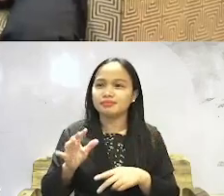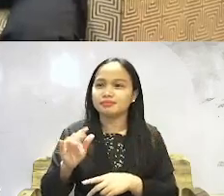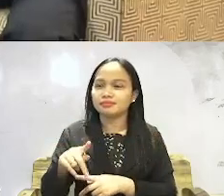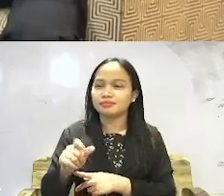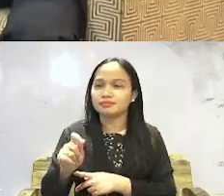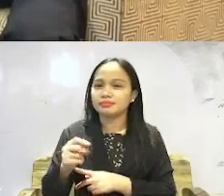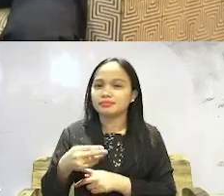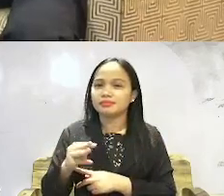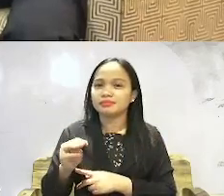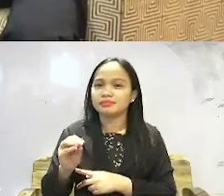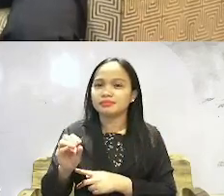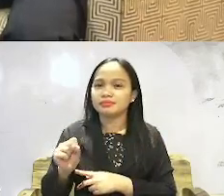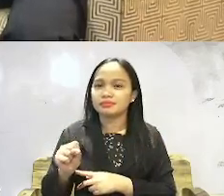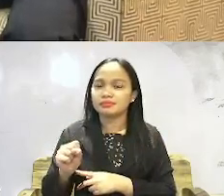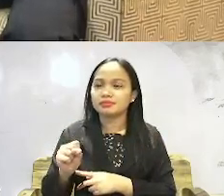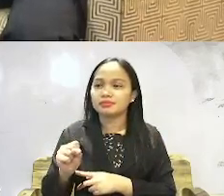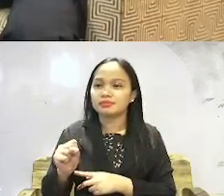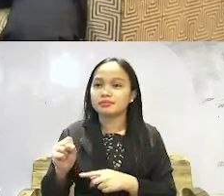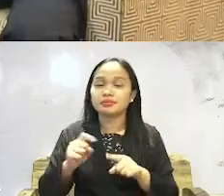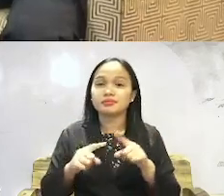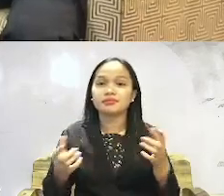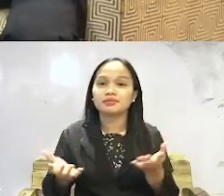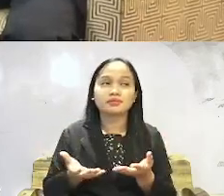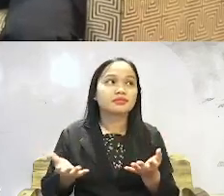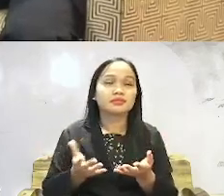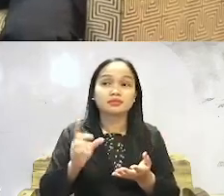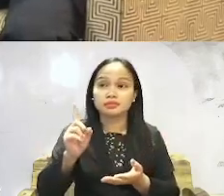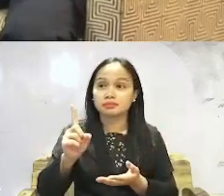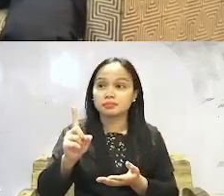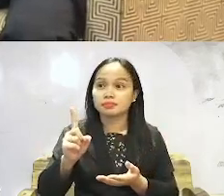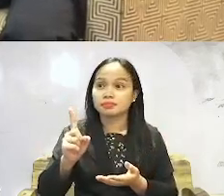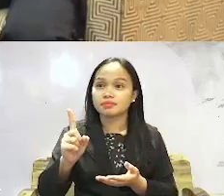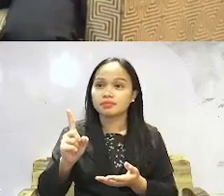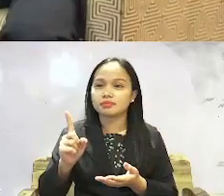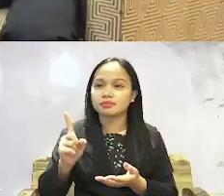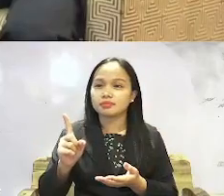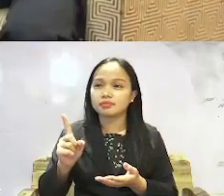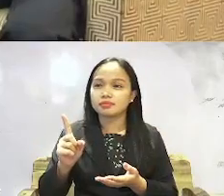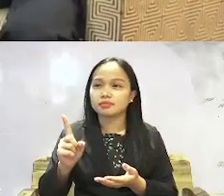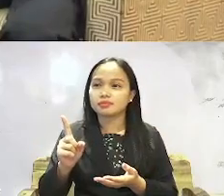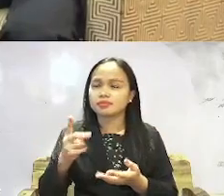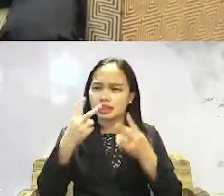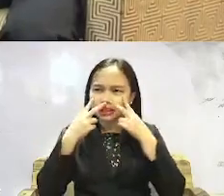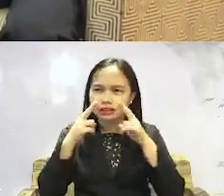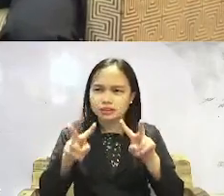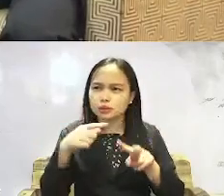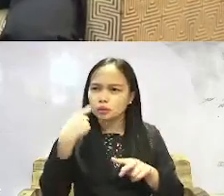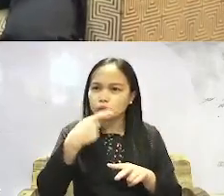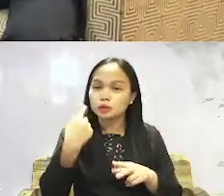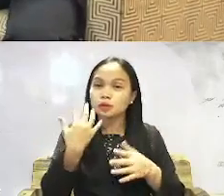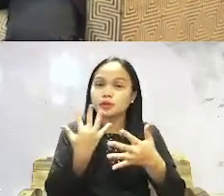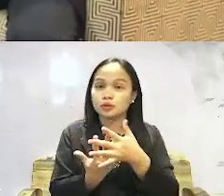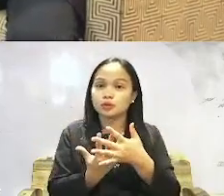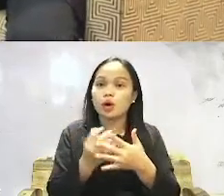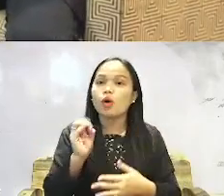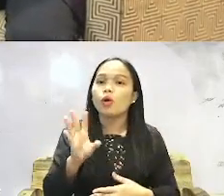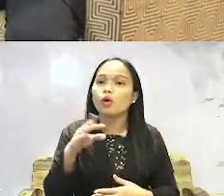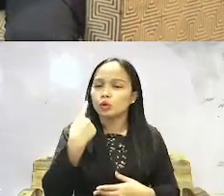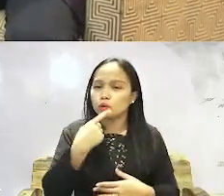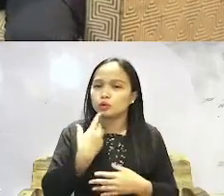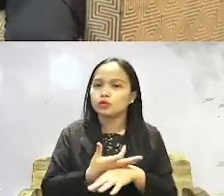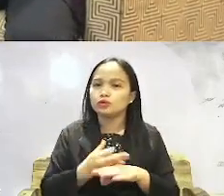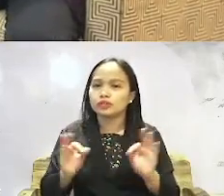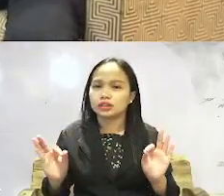Anyways. Ito na nga, sir. Meron pa isa eh. Yan. Tinan natin kung sino ang makukulong or